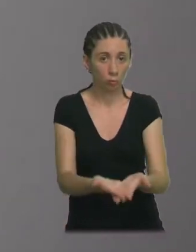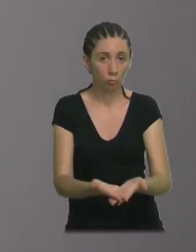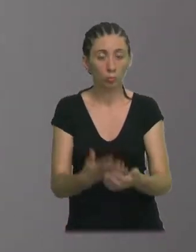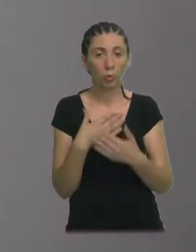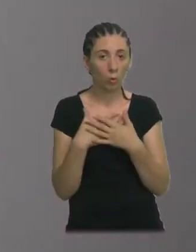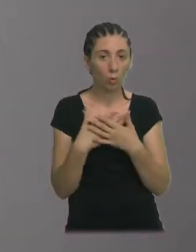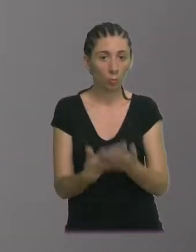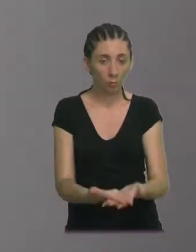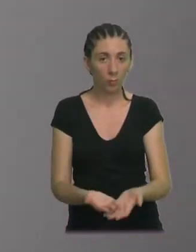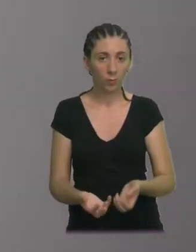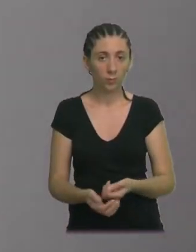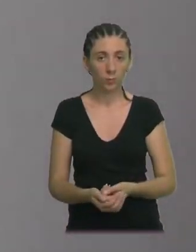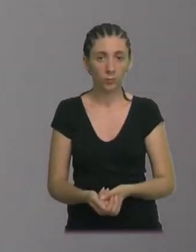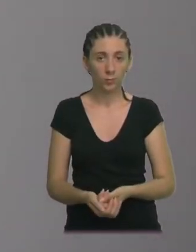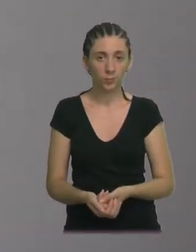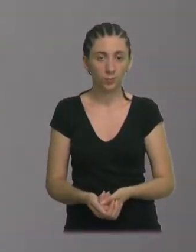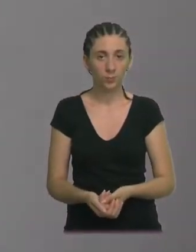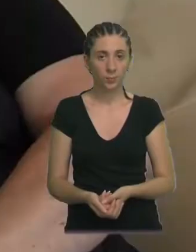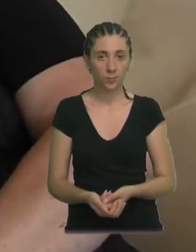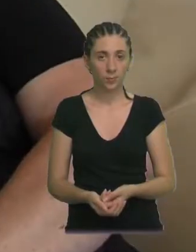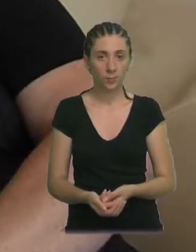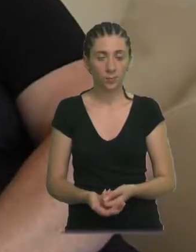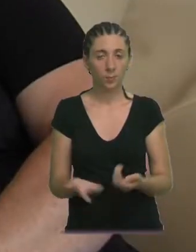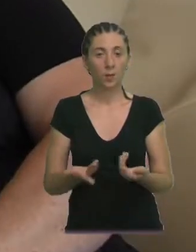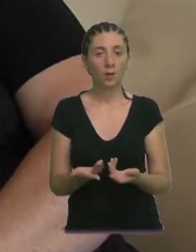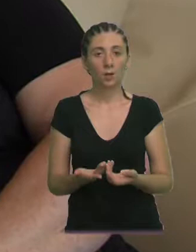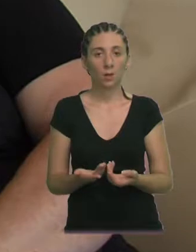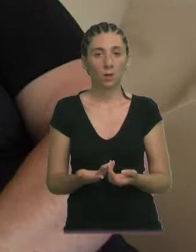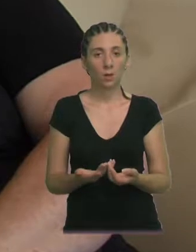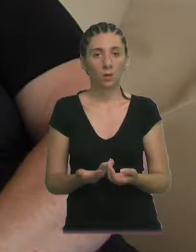pruži, ljubav i jednostavno da ih se